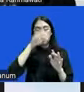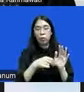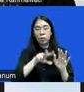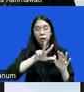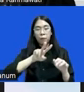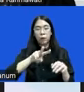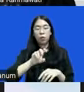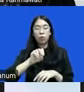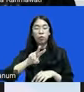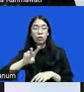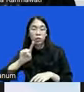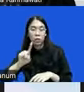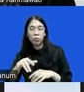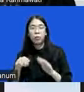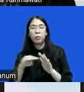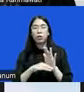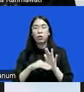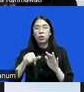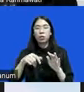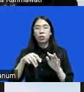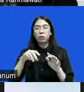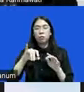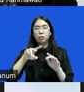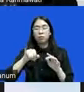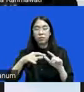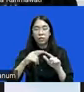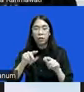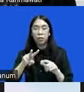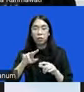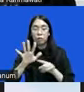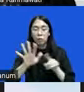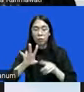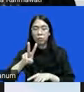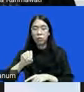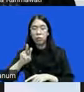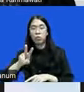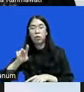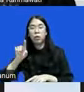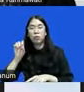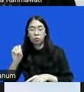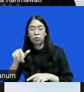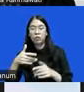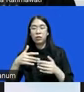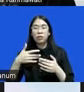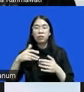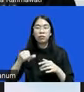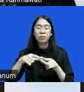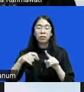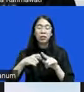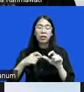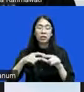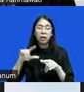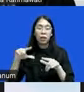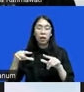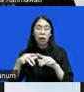kepolisian ada perjan 15 tahun 2020 di Kejaksaan Agung dulu sempat ada SK badium